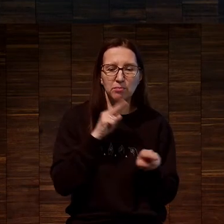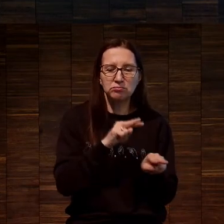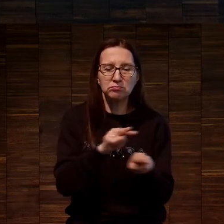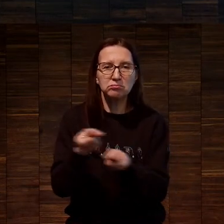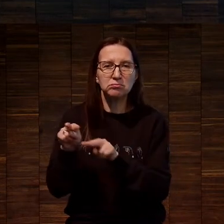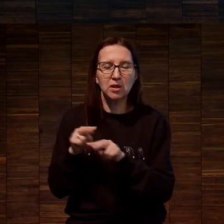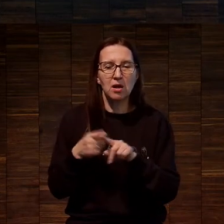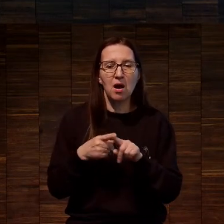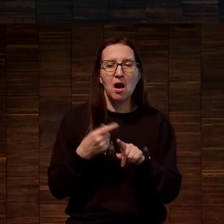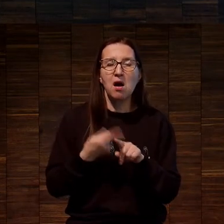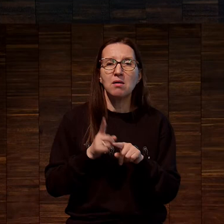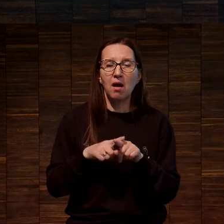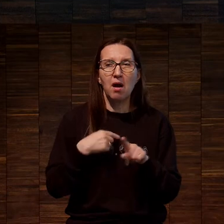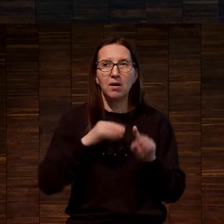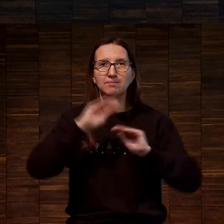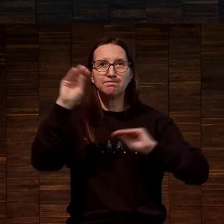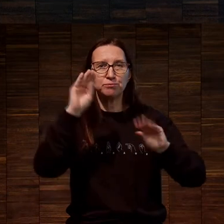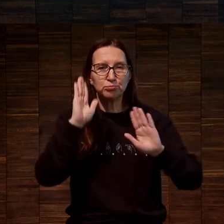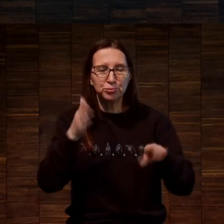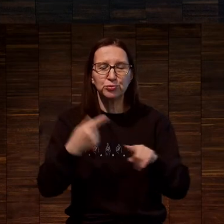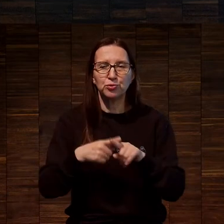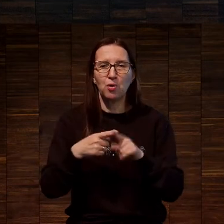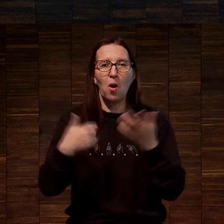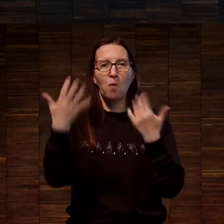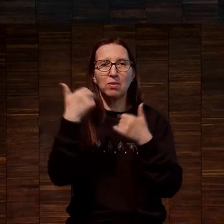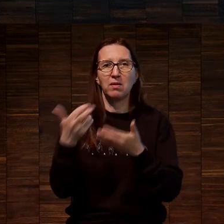как он ведет монтаж, демонтаж,